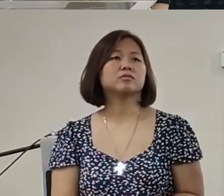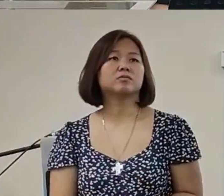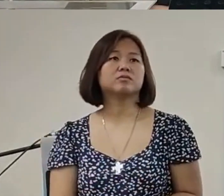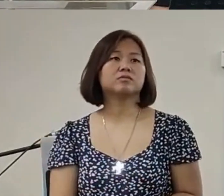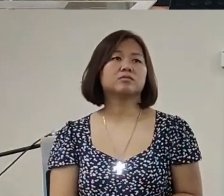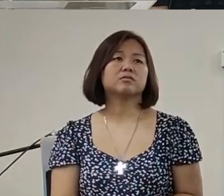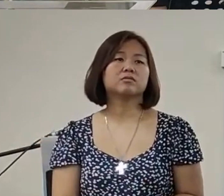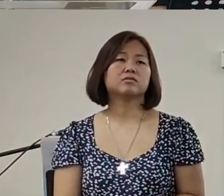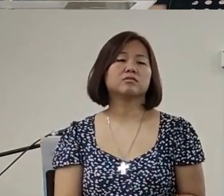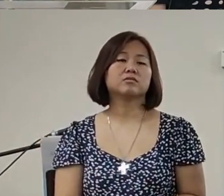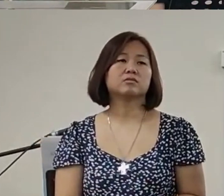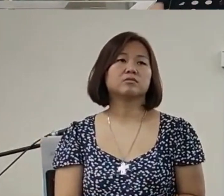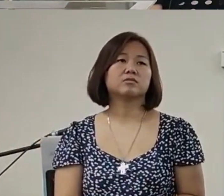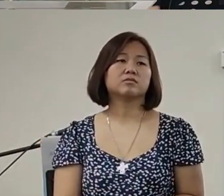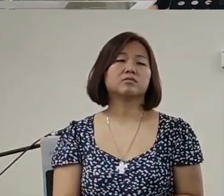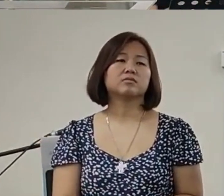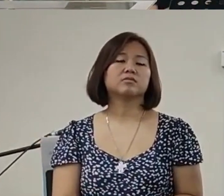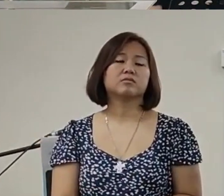go第二节